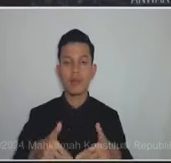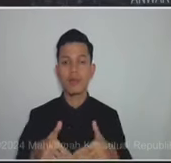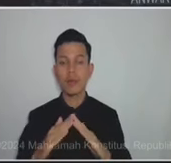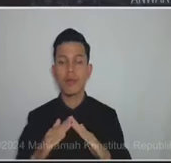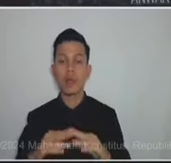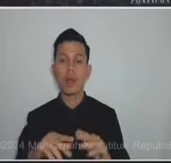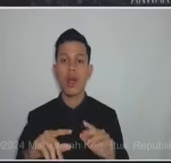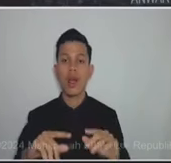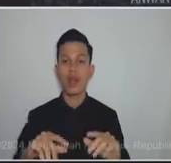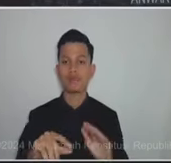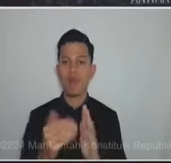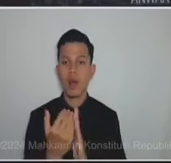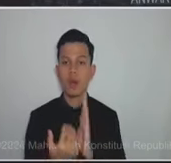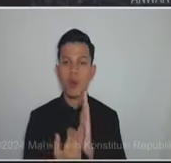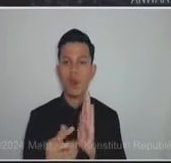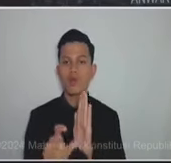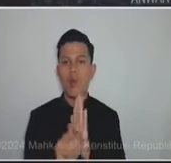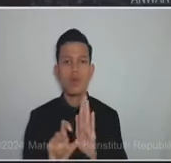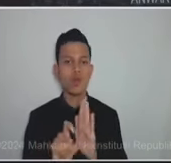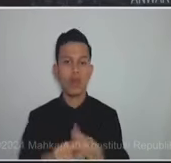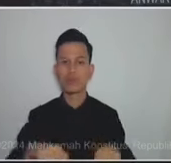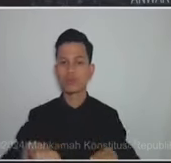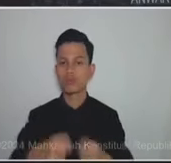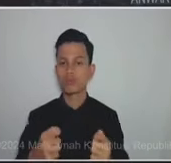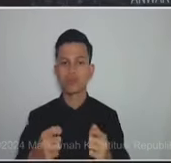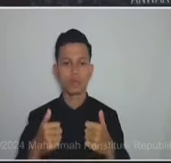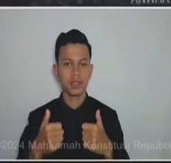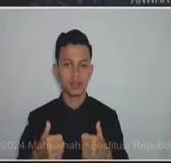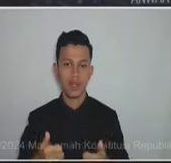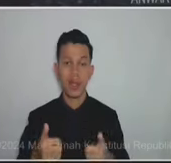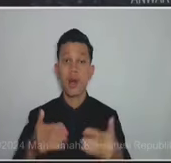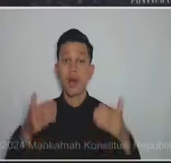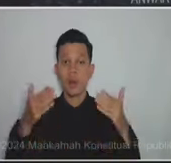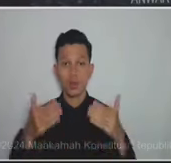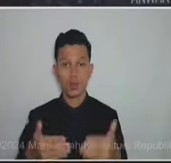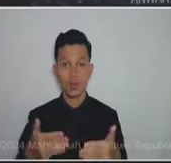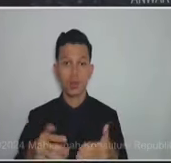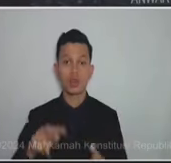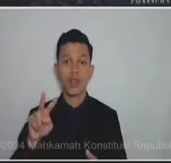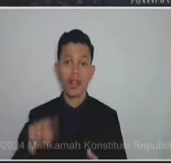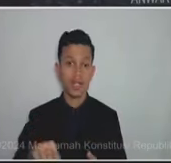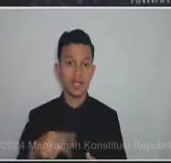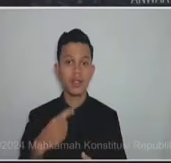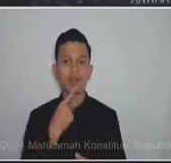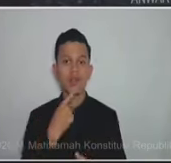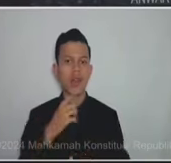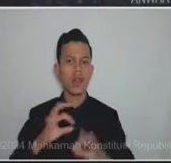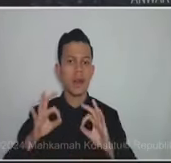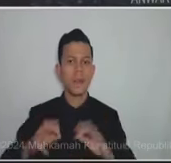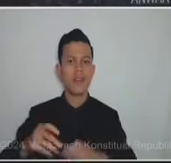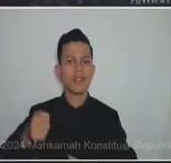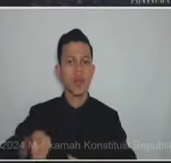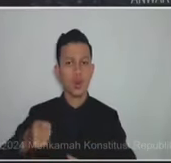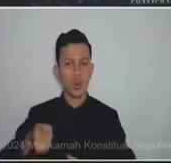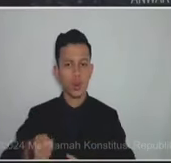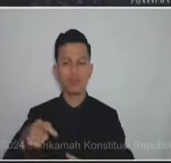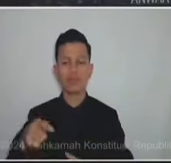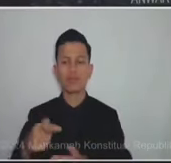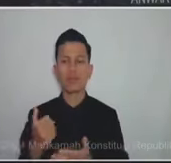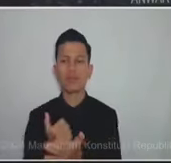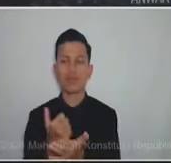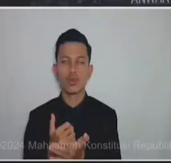asas-asas pembentukan peraturan perundang-undangan yang baik terutama asas kepastian hukum sehingga